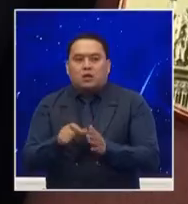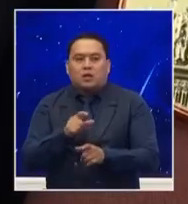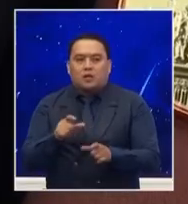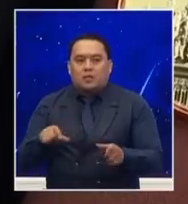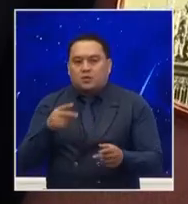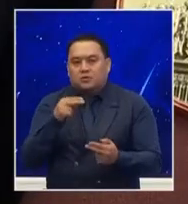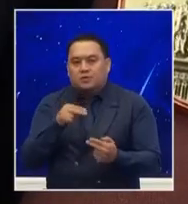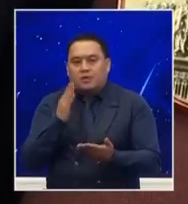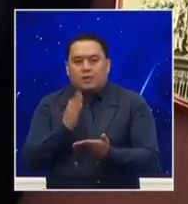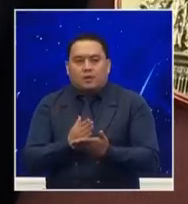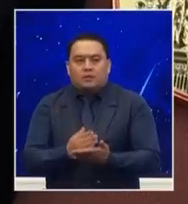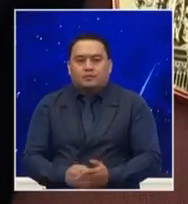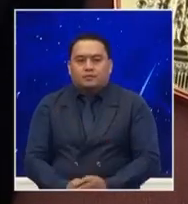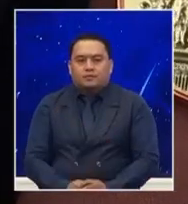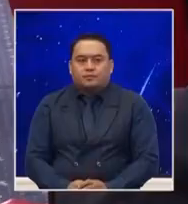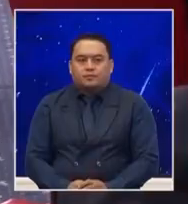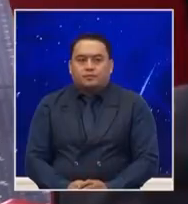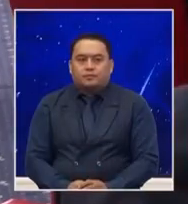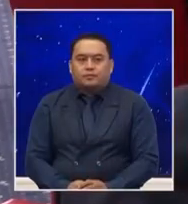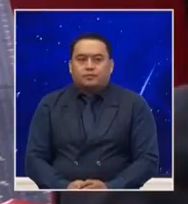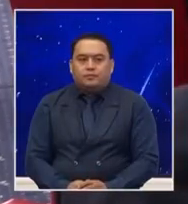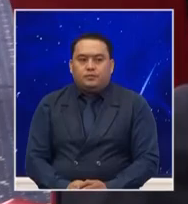оқиғасының куәгері бар.